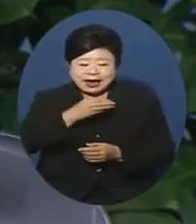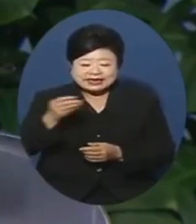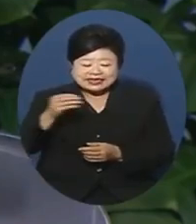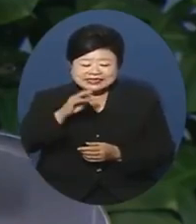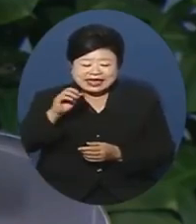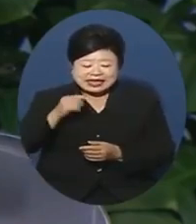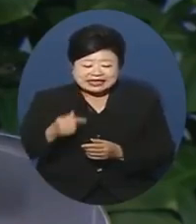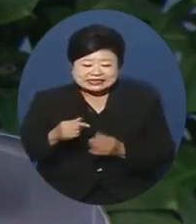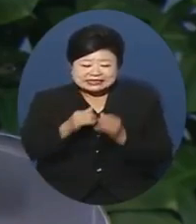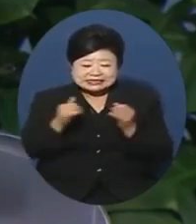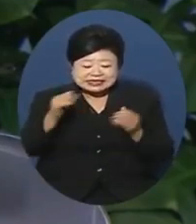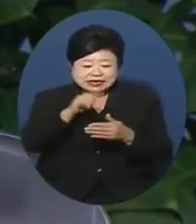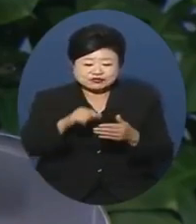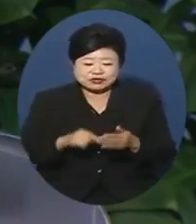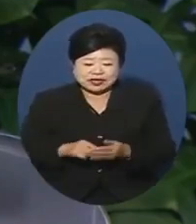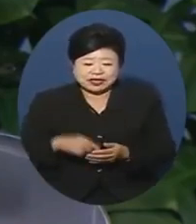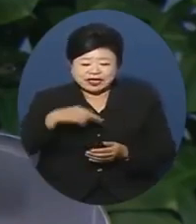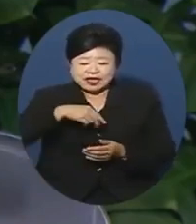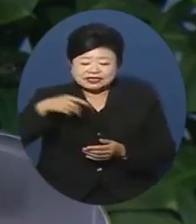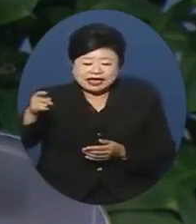바리새인 사두개인이 있는데